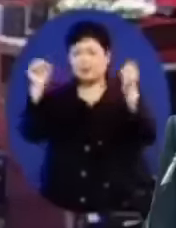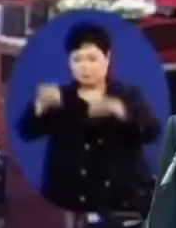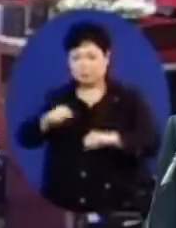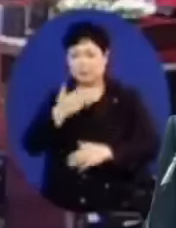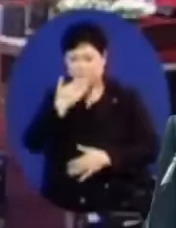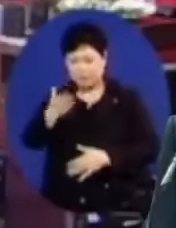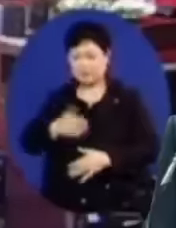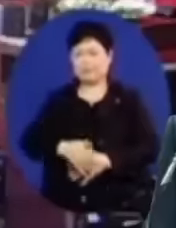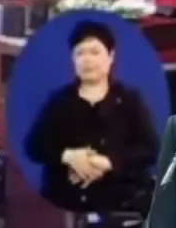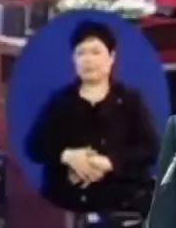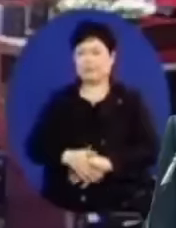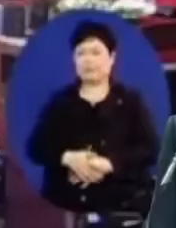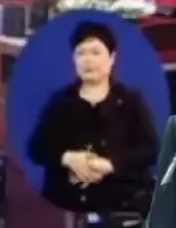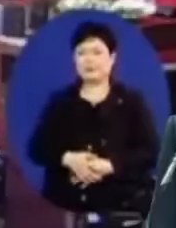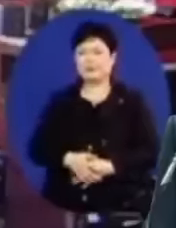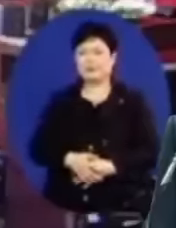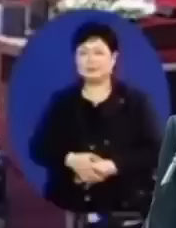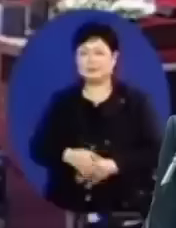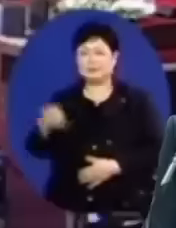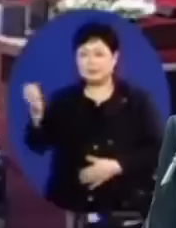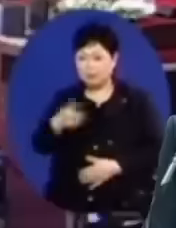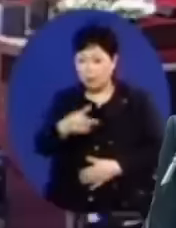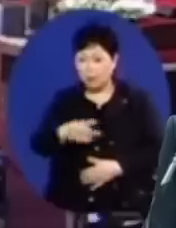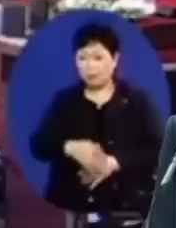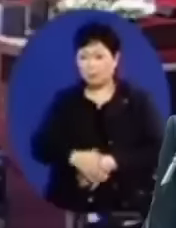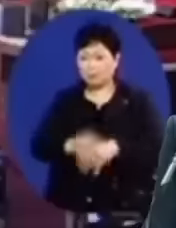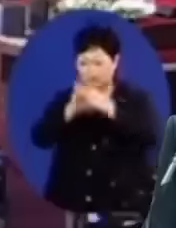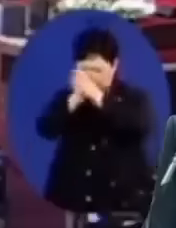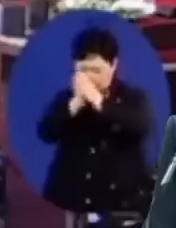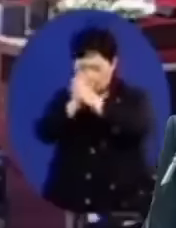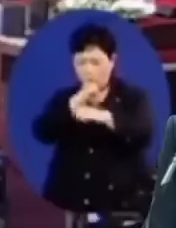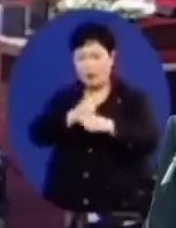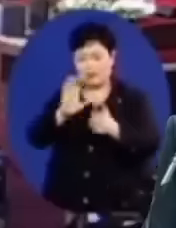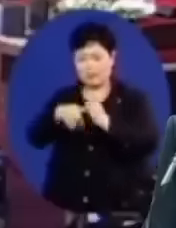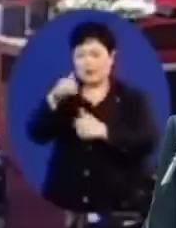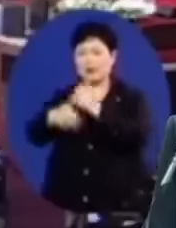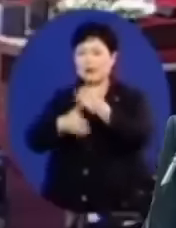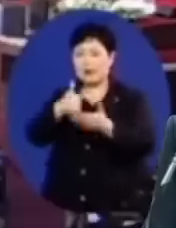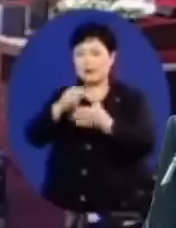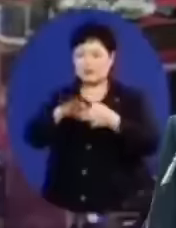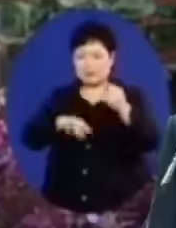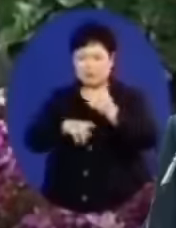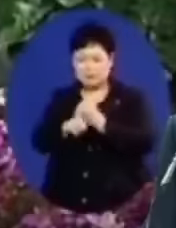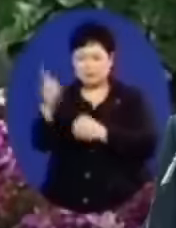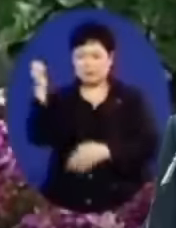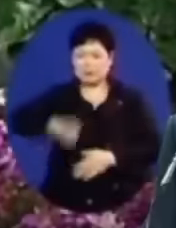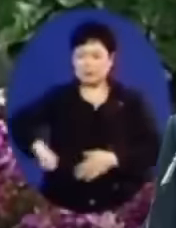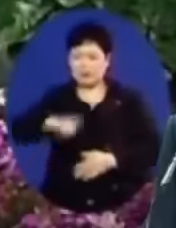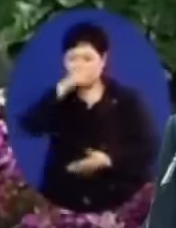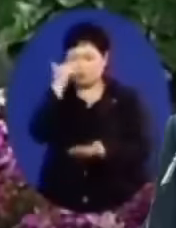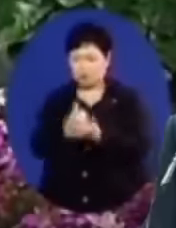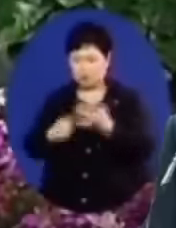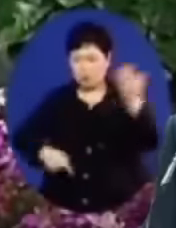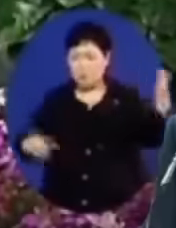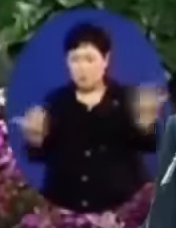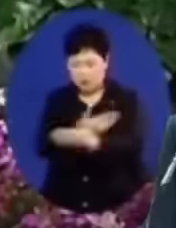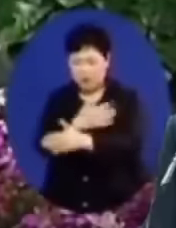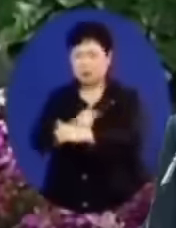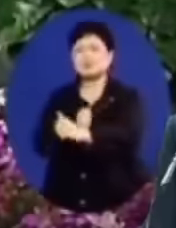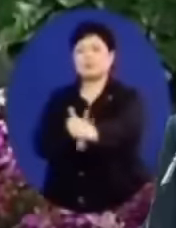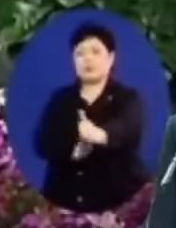것입니다. 그리고 기도할 때 하나님의 뜻을 거역한 죄를 회개해야 되는